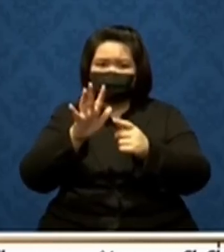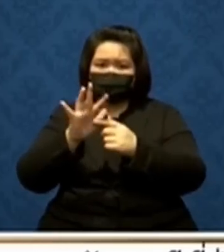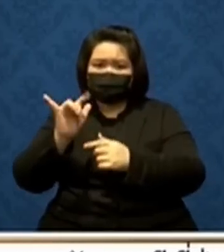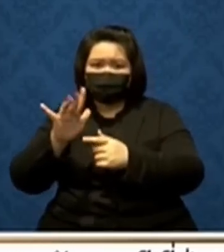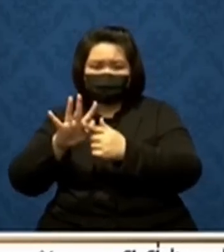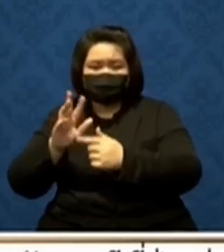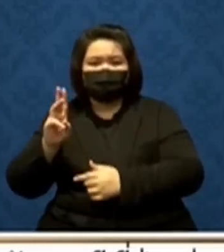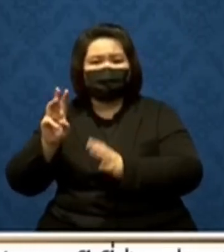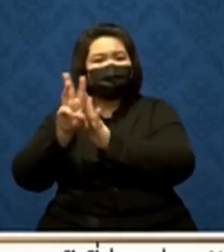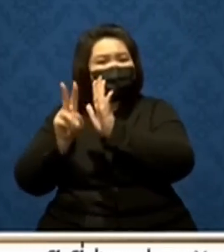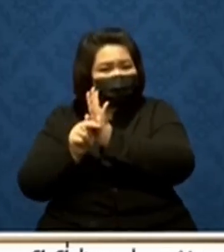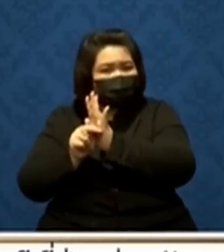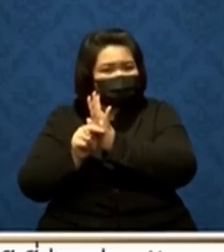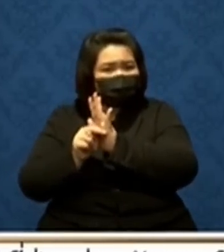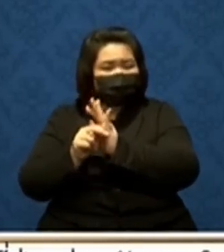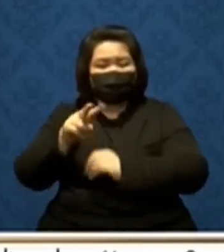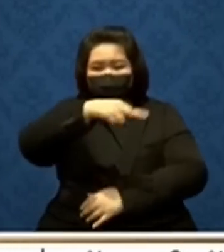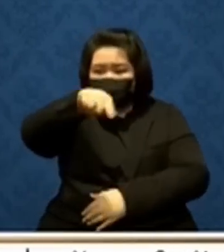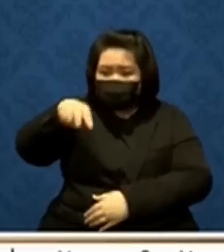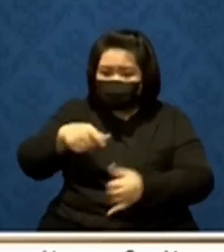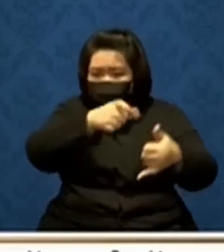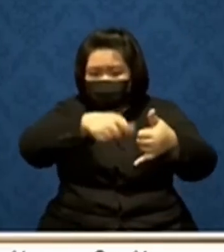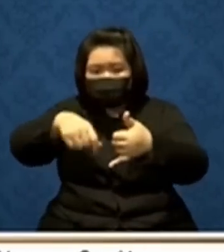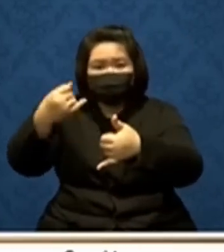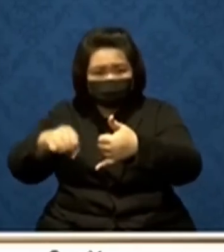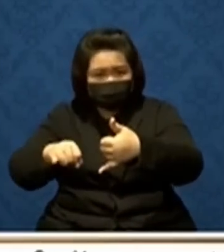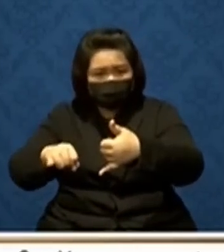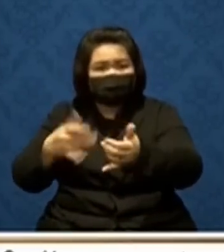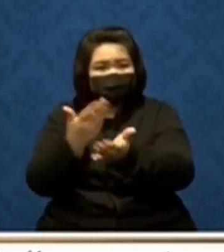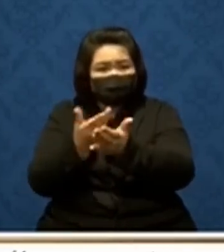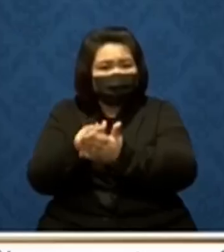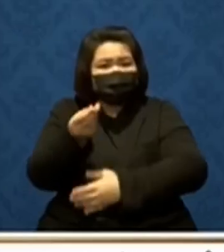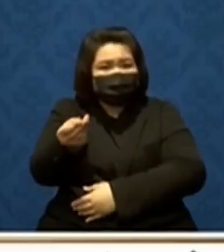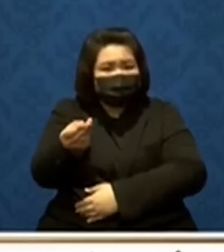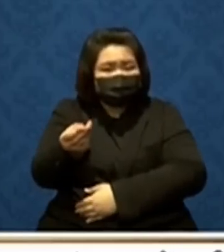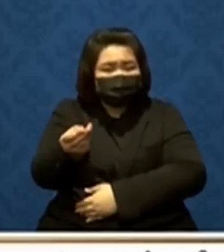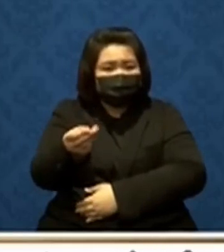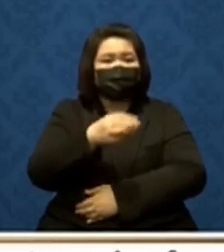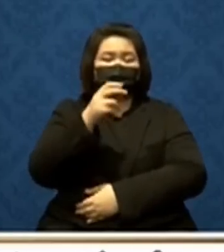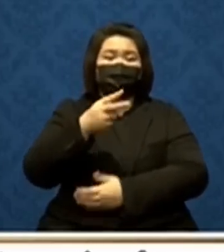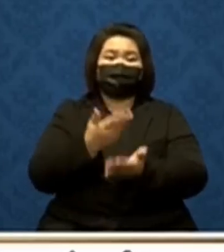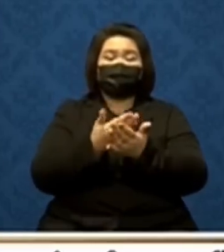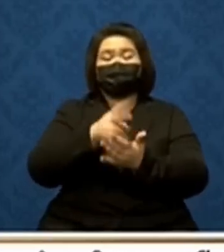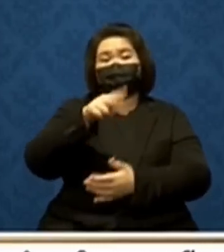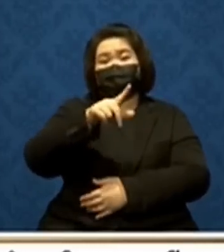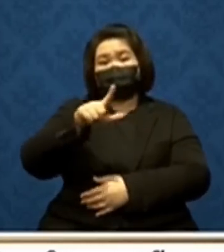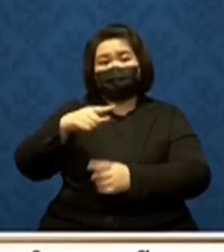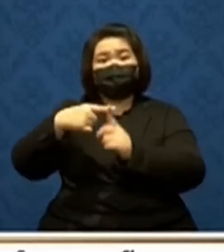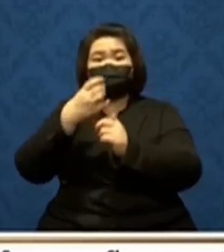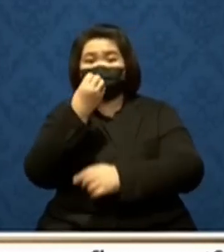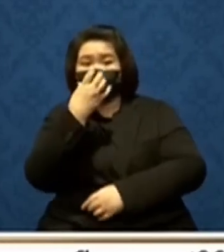แล้วก็กันหาตัวผู้กระทำผิดมาชดใช้ค่าเสียหาย 2,000ดอกอ่า